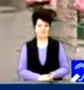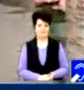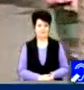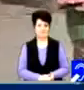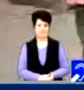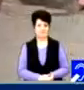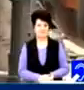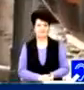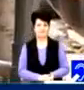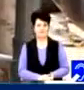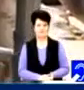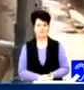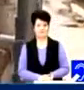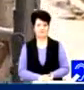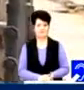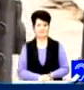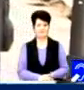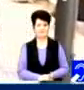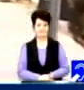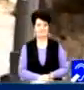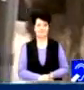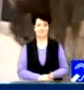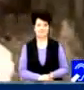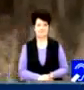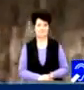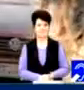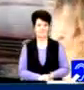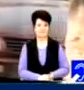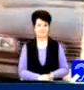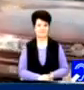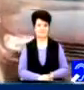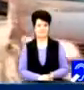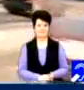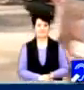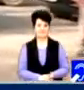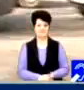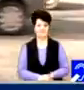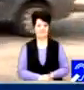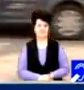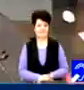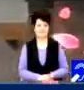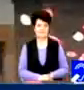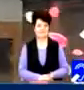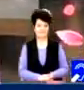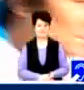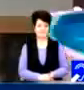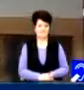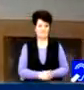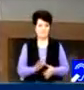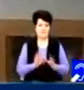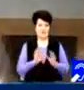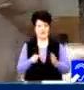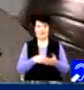focul chiar veți suferă și plânge Voința femeii învinge trebuie numai cât